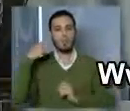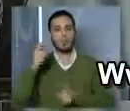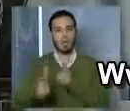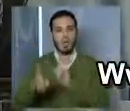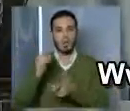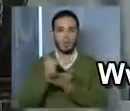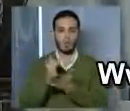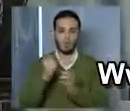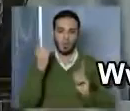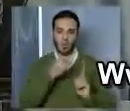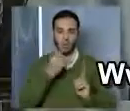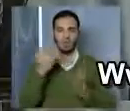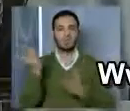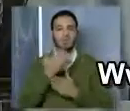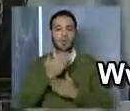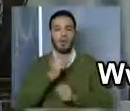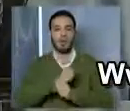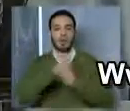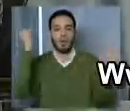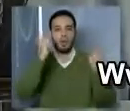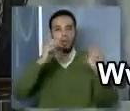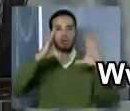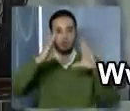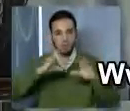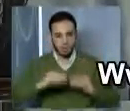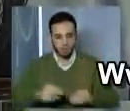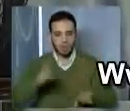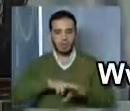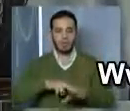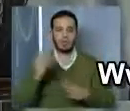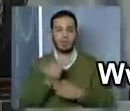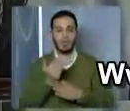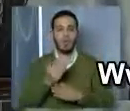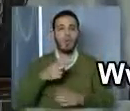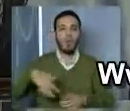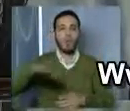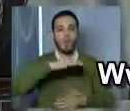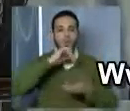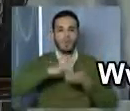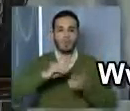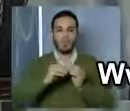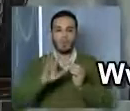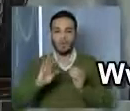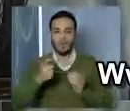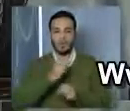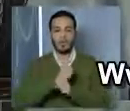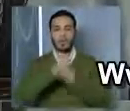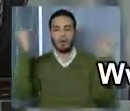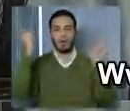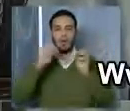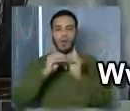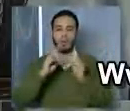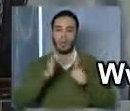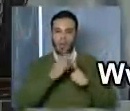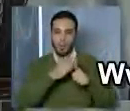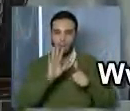وكان الهدف منها إخماد هذه الانتفاضة اسمها كانت وهم أوسلو. فالانتفاضة دي جابت حاجتين يا أخوانا، أول